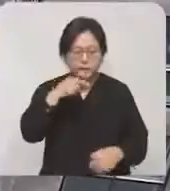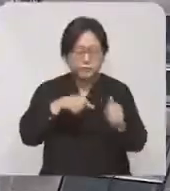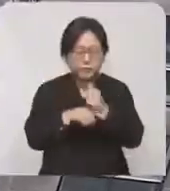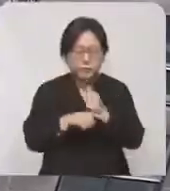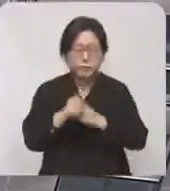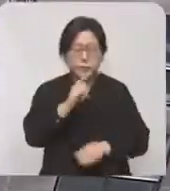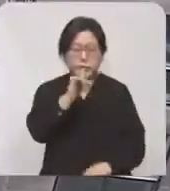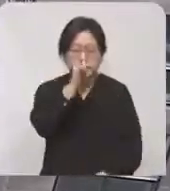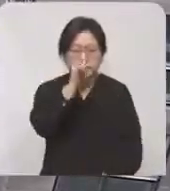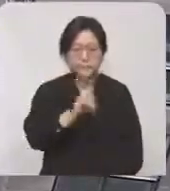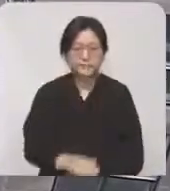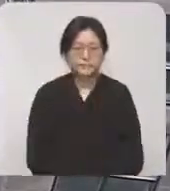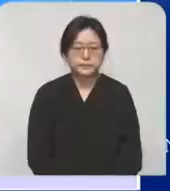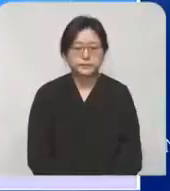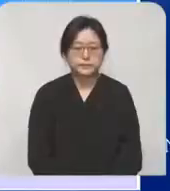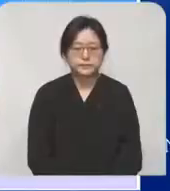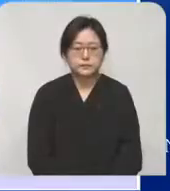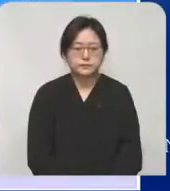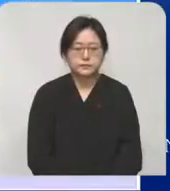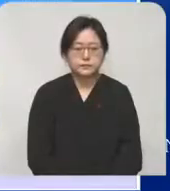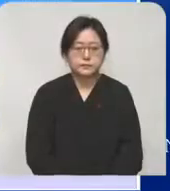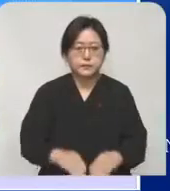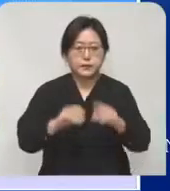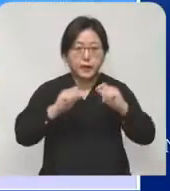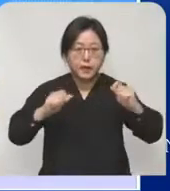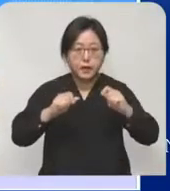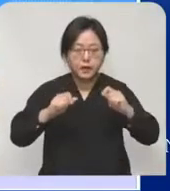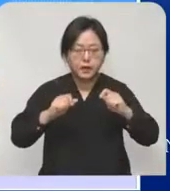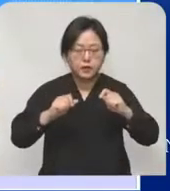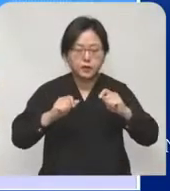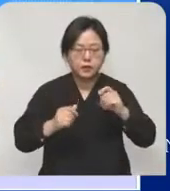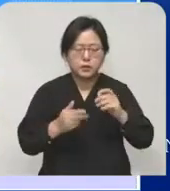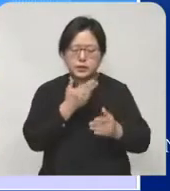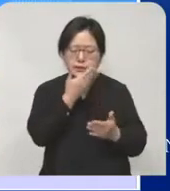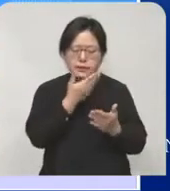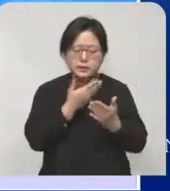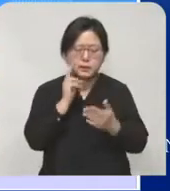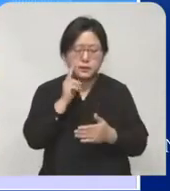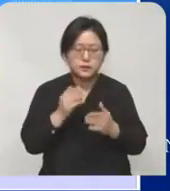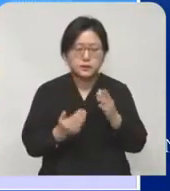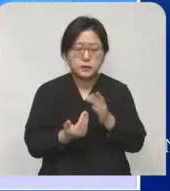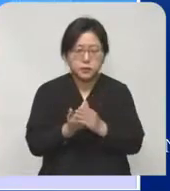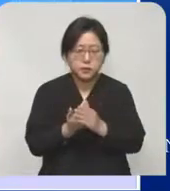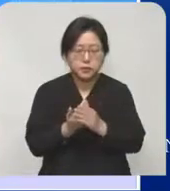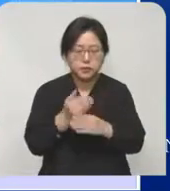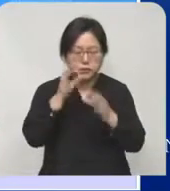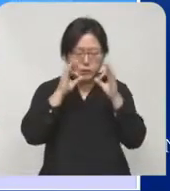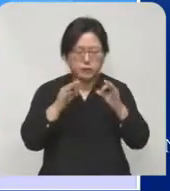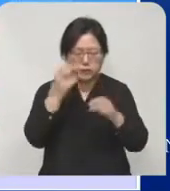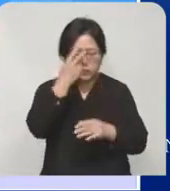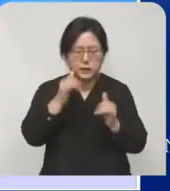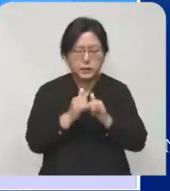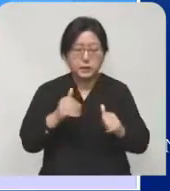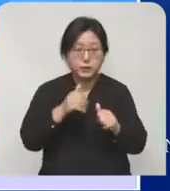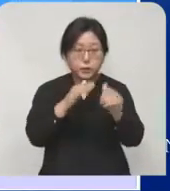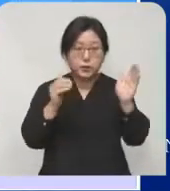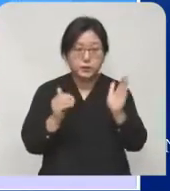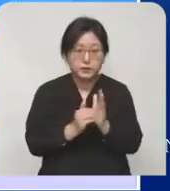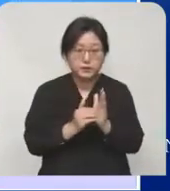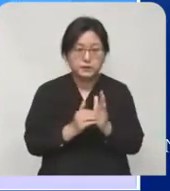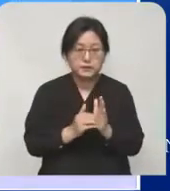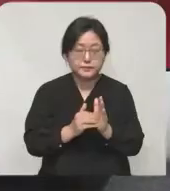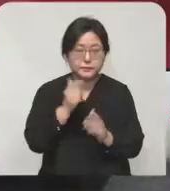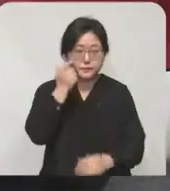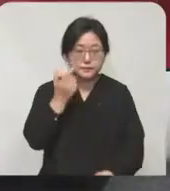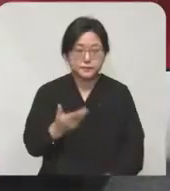밝혔습니다 국토부 도중 대에 사고로 보고 조사관을 급하 햇죠 지금 어떻게 진행되고 있습니까